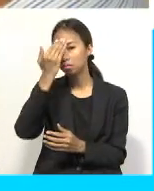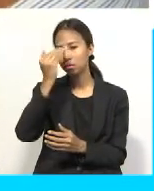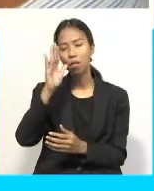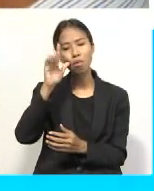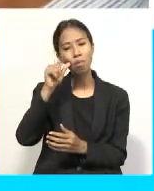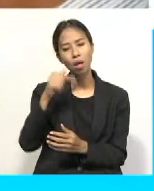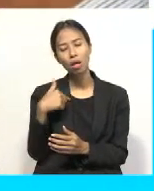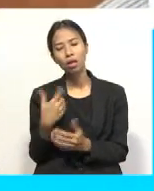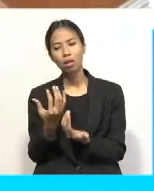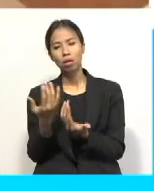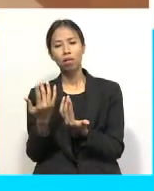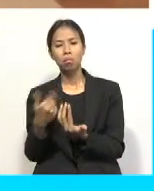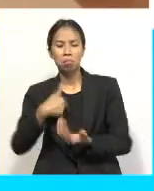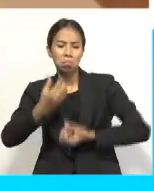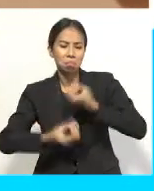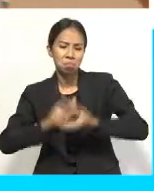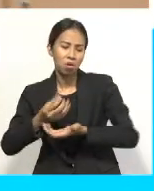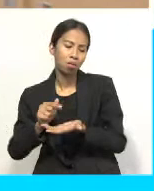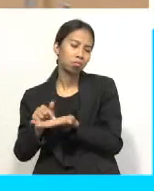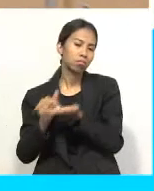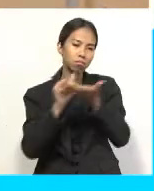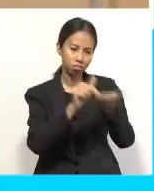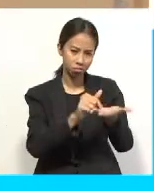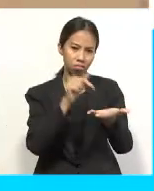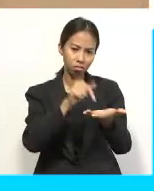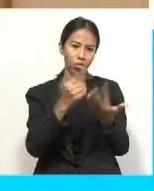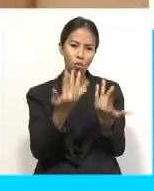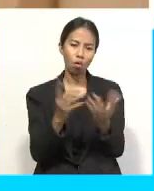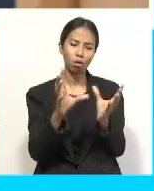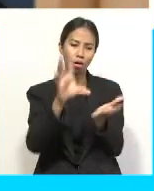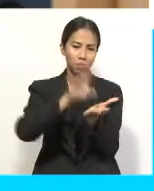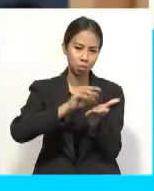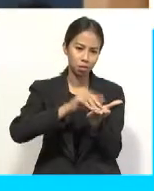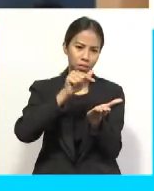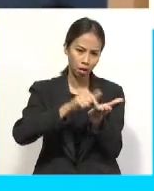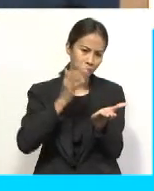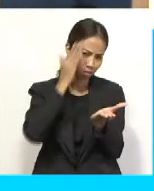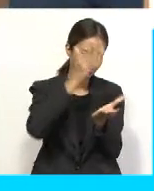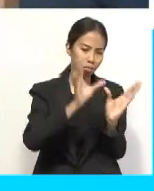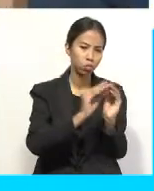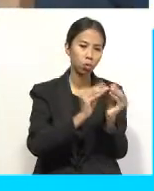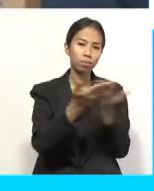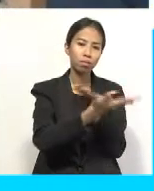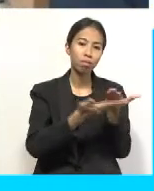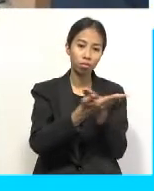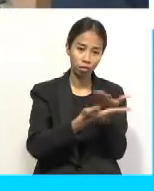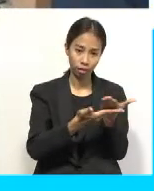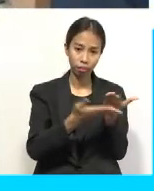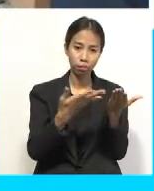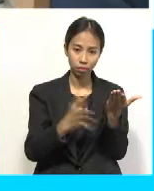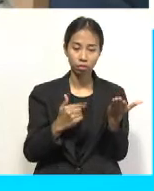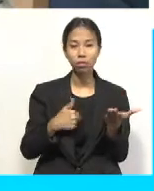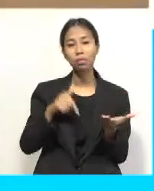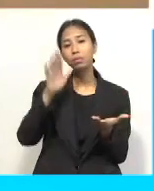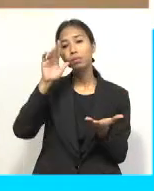แต่นำเสนอเรื่องซึ่งเรื่องพวกนี้ครับจะนำกลับไปที่ประชุมเพื่อพิจารณากันอีกรอบนึงครับ ค่ะอย่างถ้าดูแนวโน้มแล้วค่ะหลังจาก